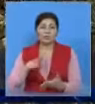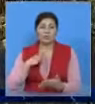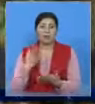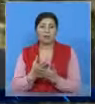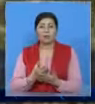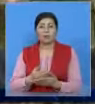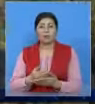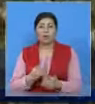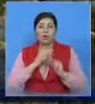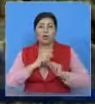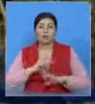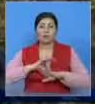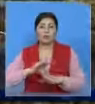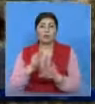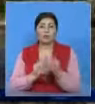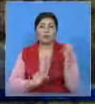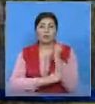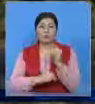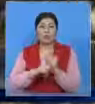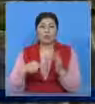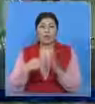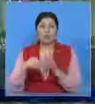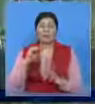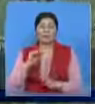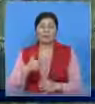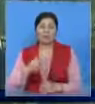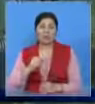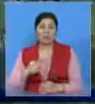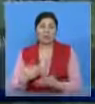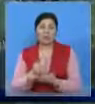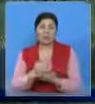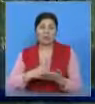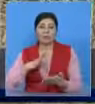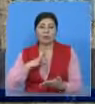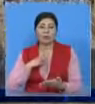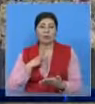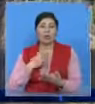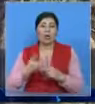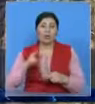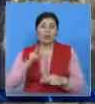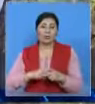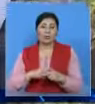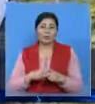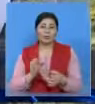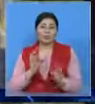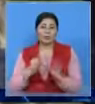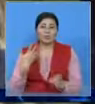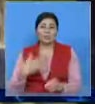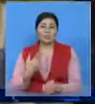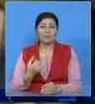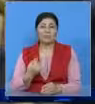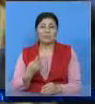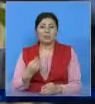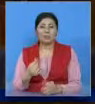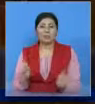жинау жұмысы қарқынды жүріп жатыр. Шаруалар 60 мың гектарға егілген дақылдың 40 мыңын жинап үлгерген. Мұнда да орташа түсім 5 центнердің